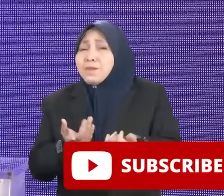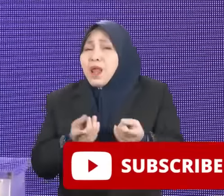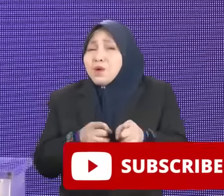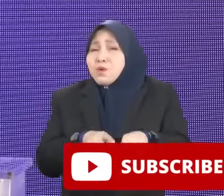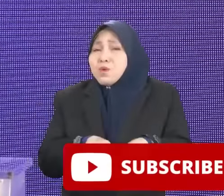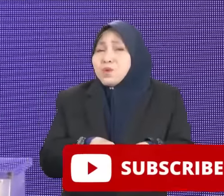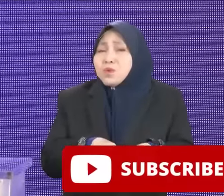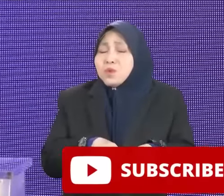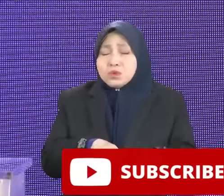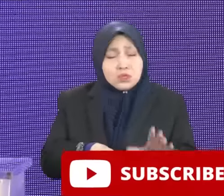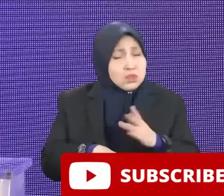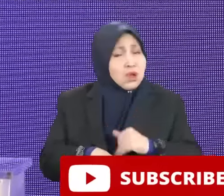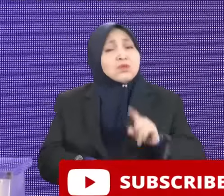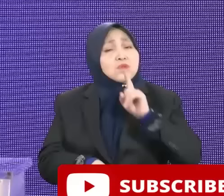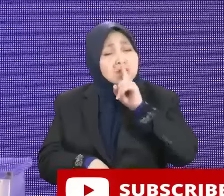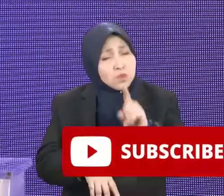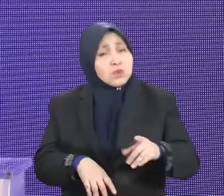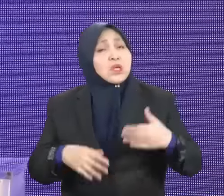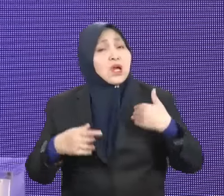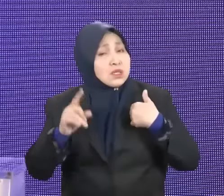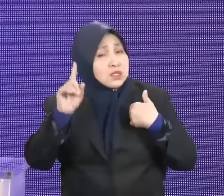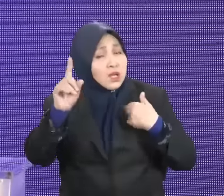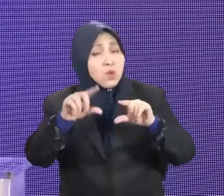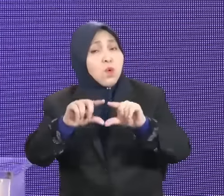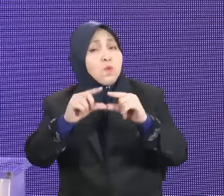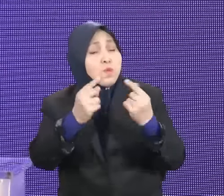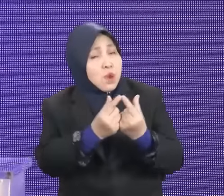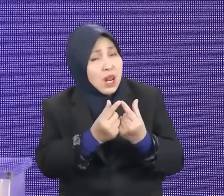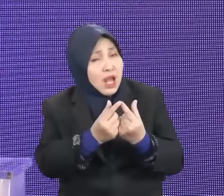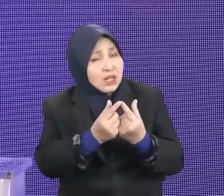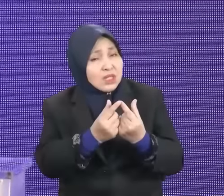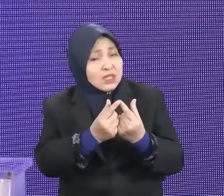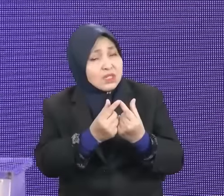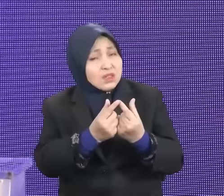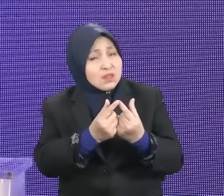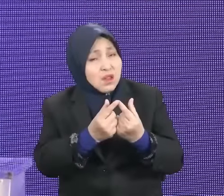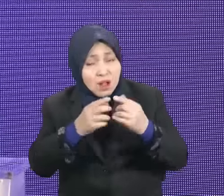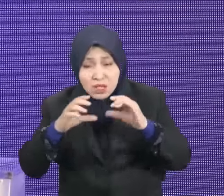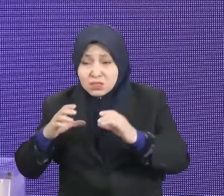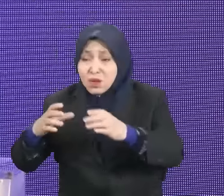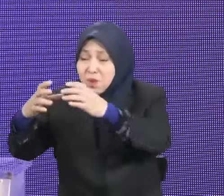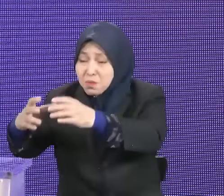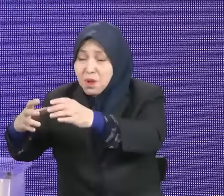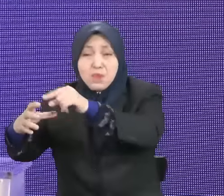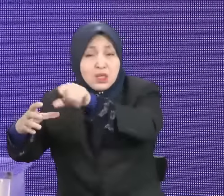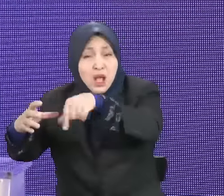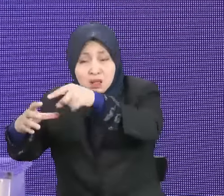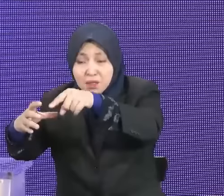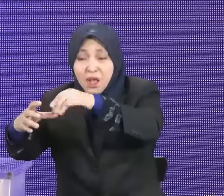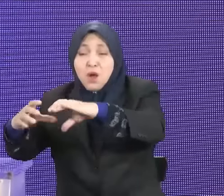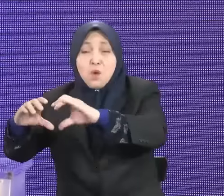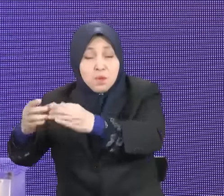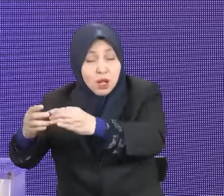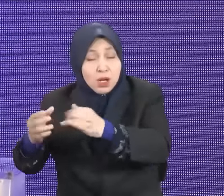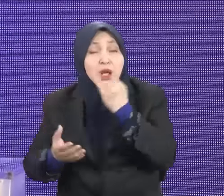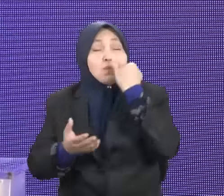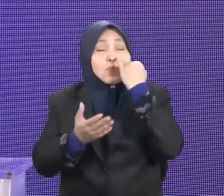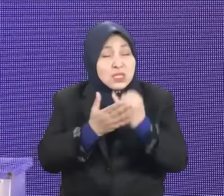dan sesungguhnya ada satu kumpulan segulungan daripada mereka Ini masalahnya yang dikatakan Salim